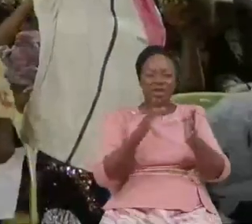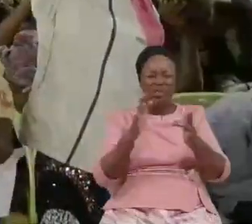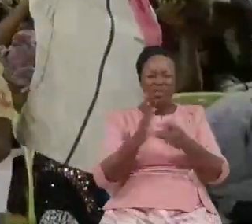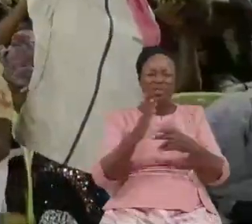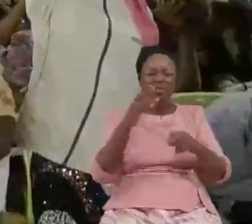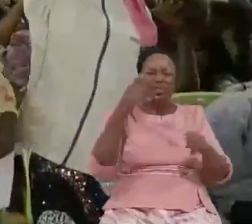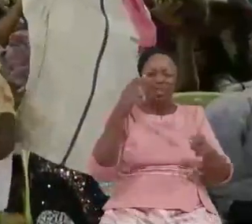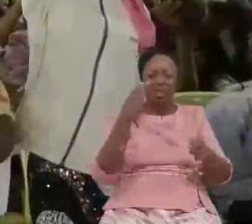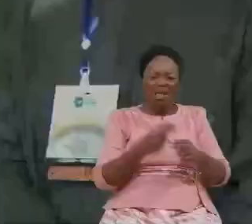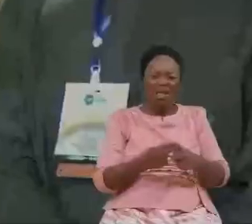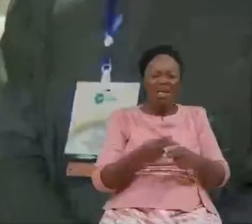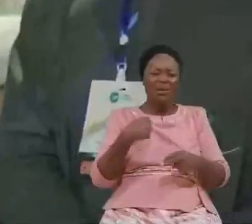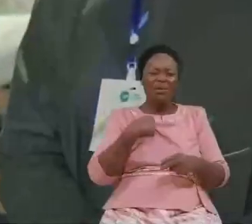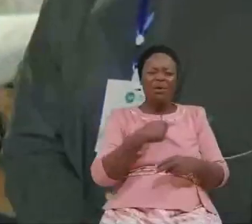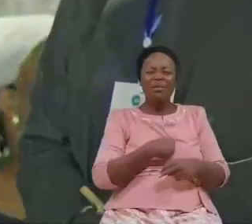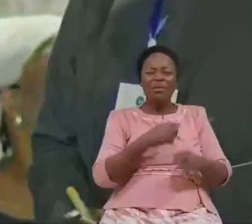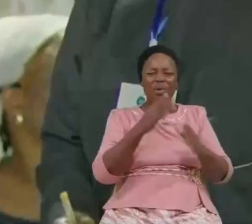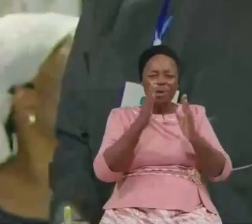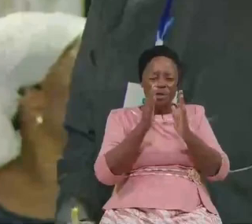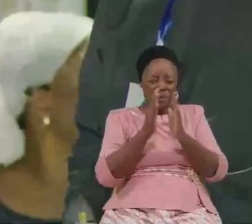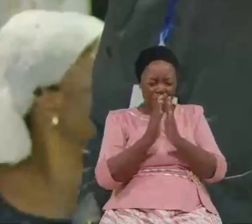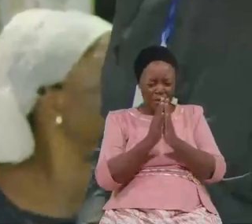nous prions